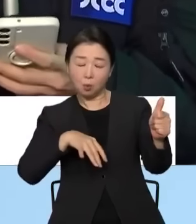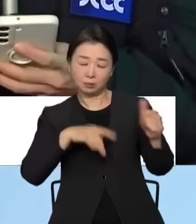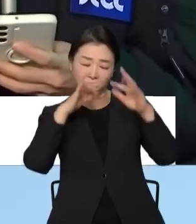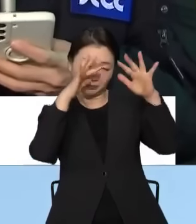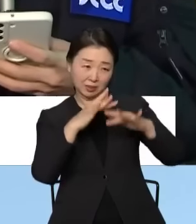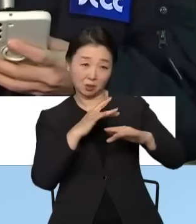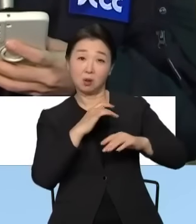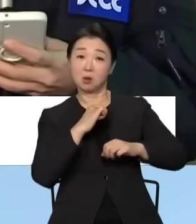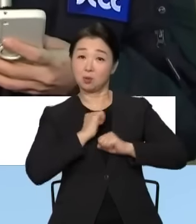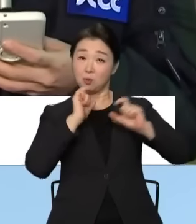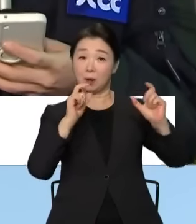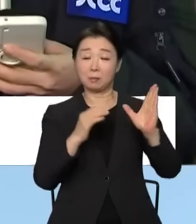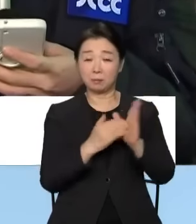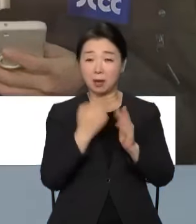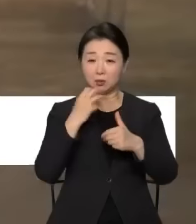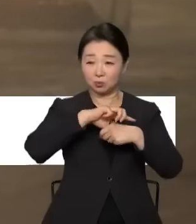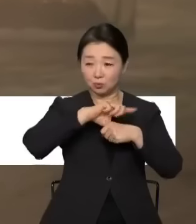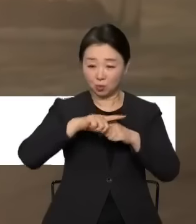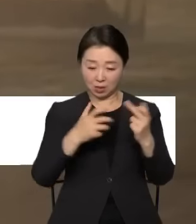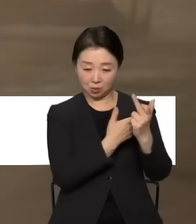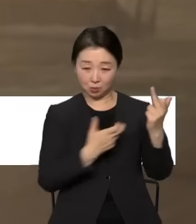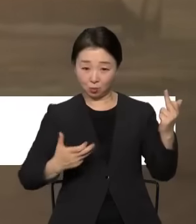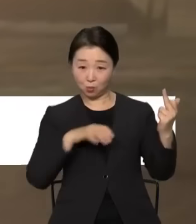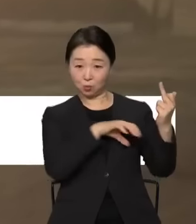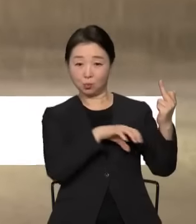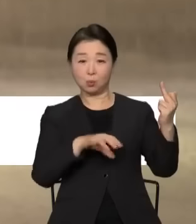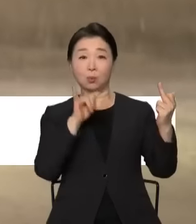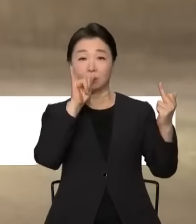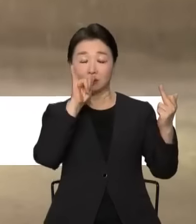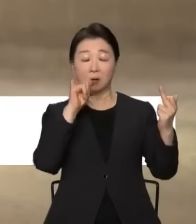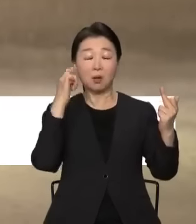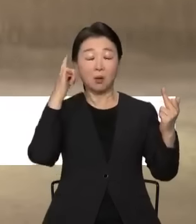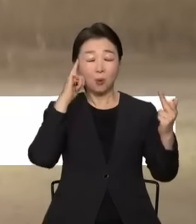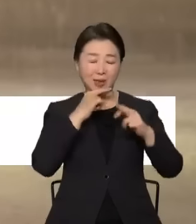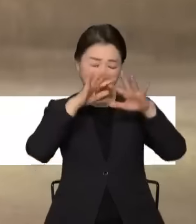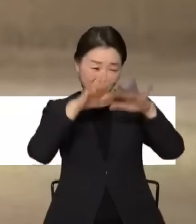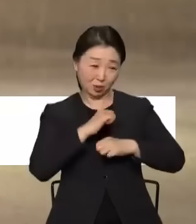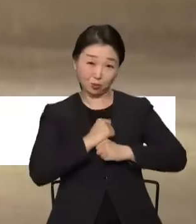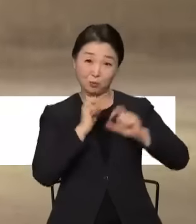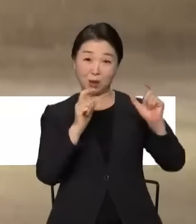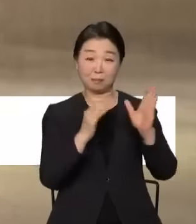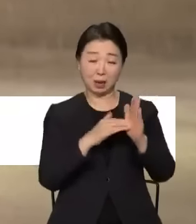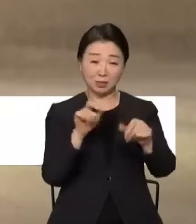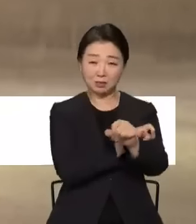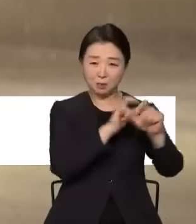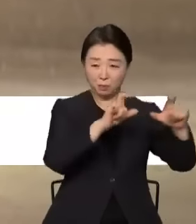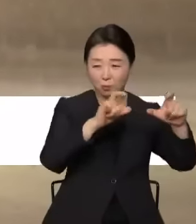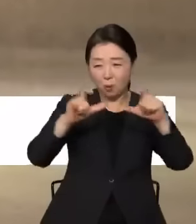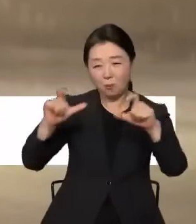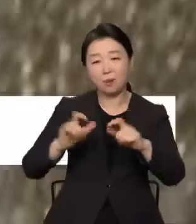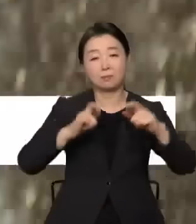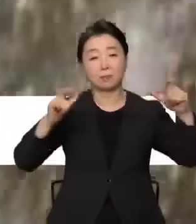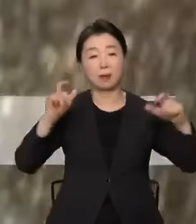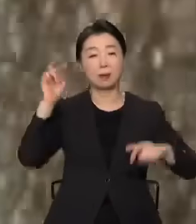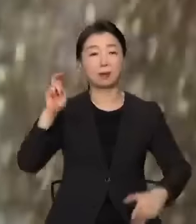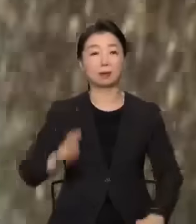내려졌습니다. 그 밖에 수도권과 강원도를 중심으로는 제설 주의보가 발효 중인데 특보 구역은 더 늘어날 수